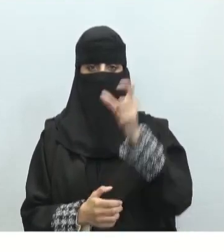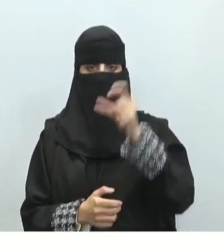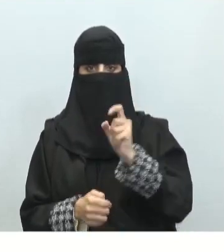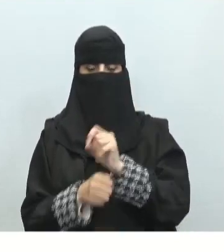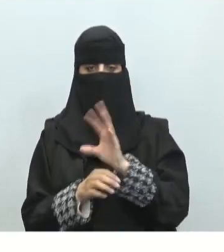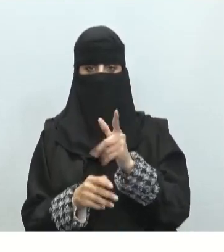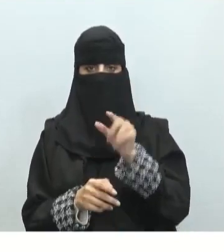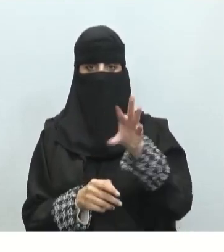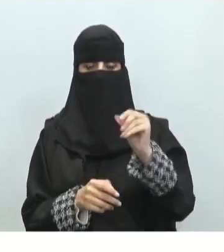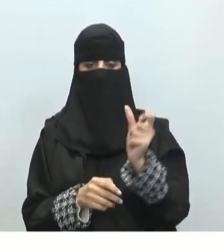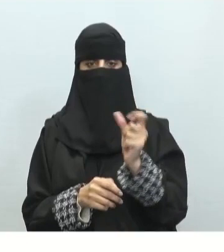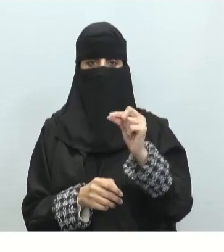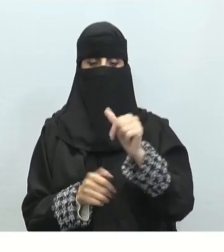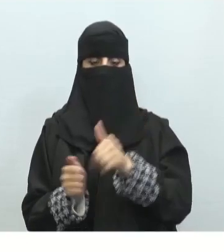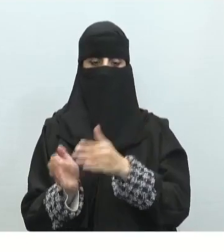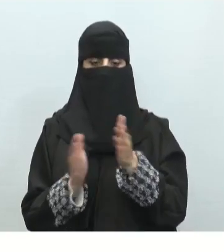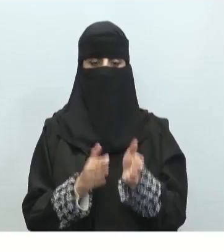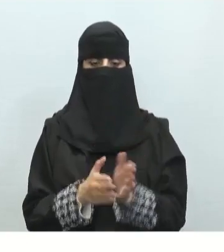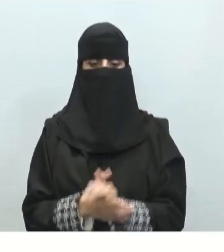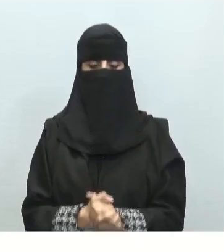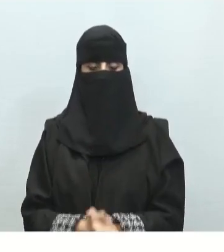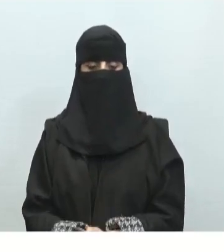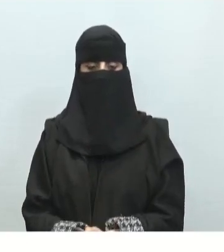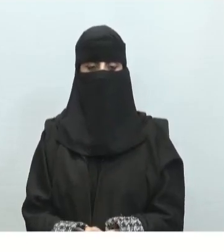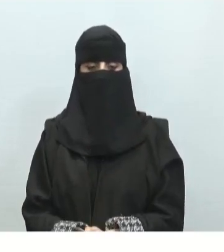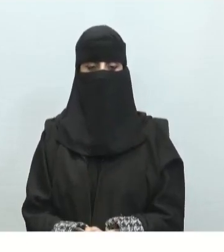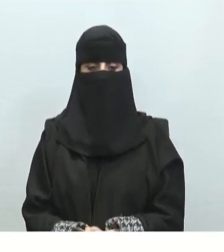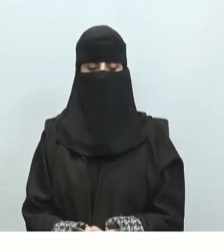اخترنا هند وا استخرجنا من